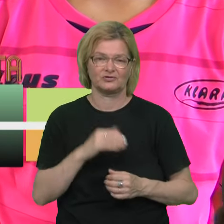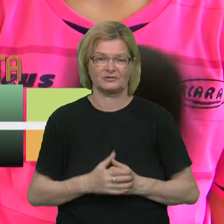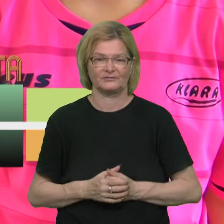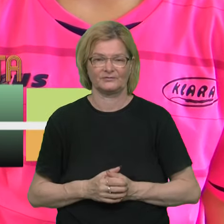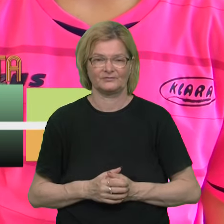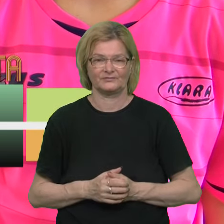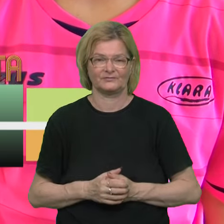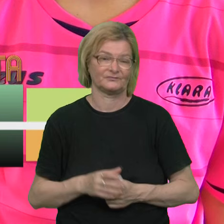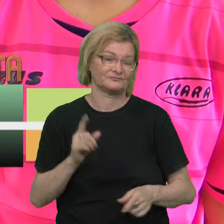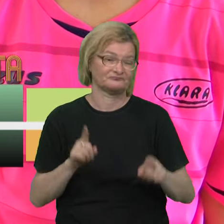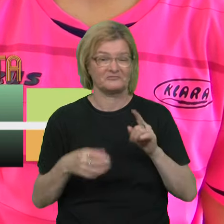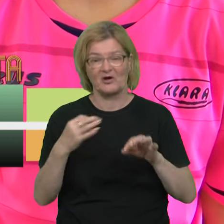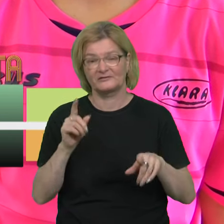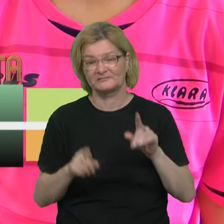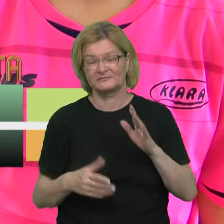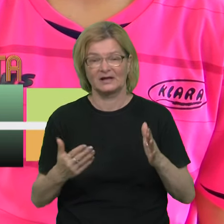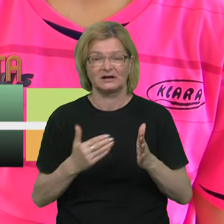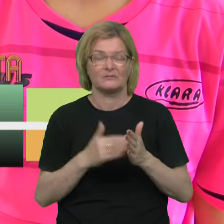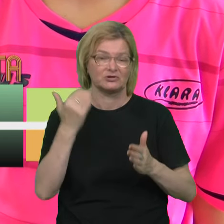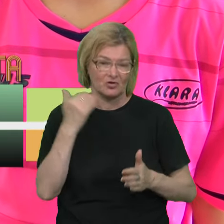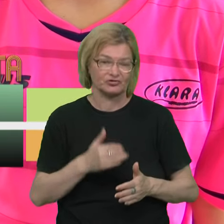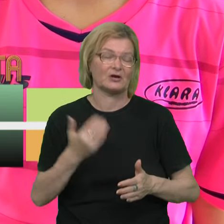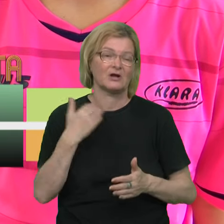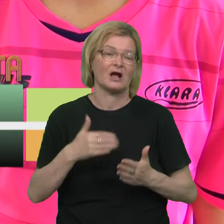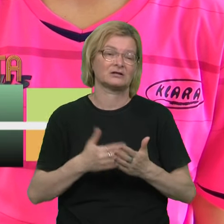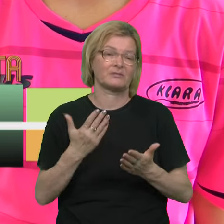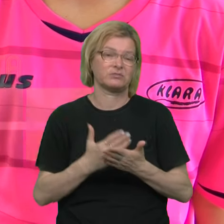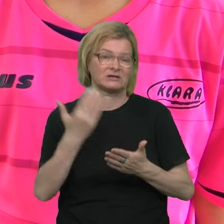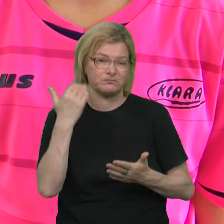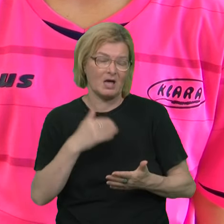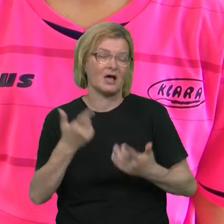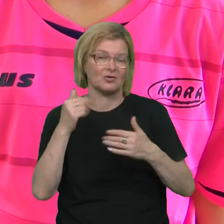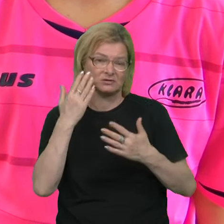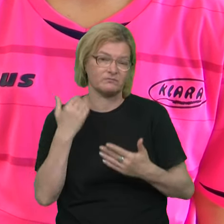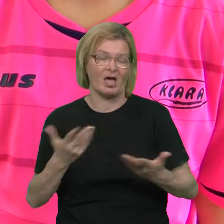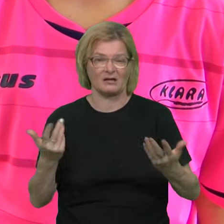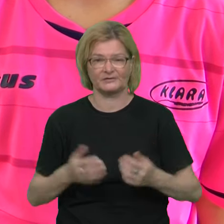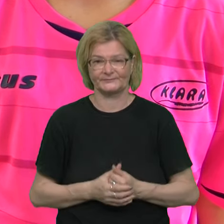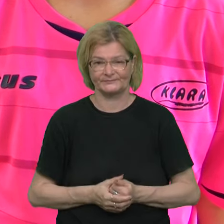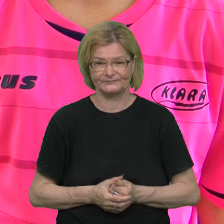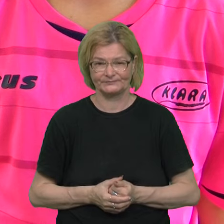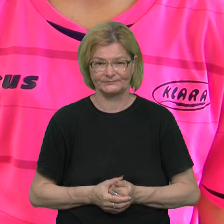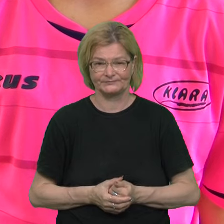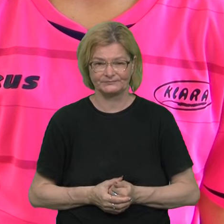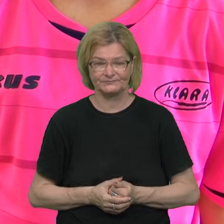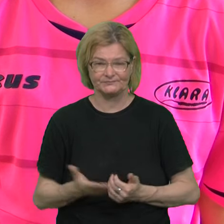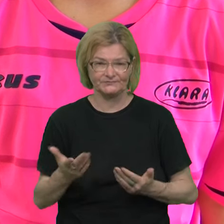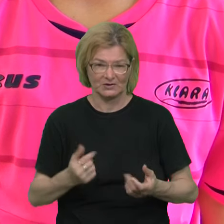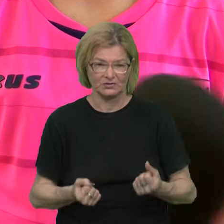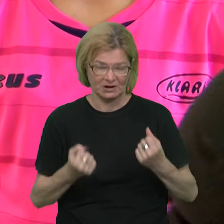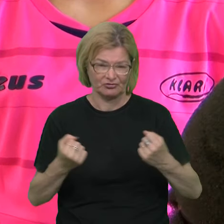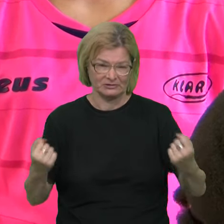blagi, oštri? Ovisi kako, kada. Kad treba biti oštar, onda je oštar. Kad treba biti dobar, i to